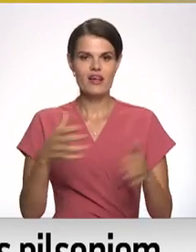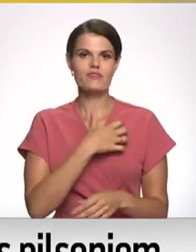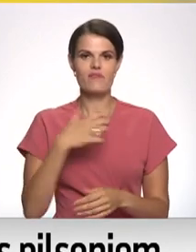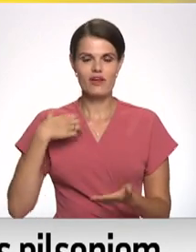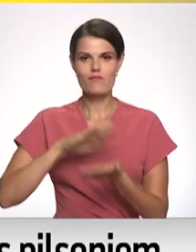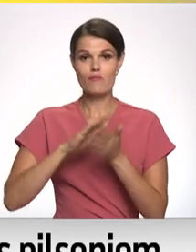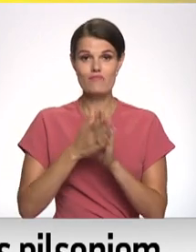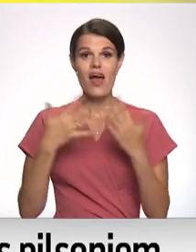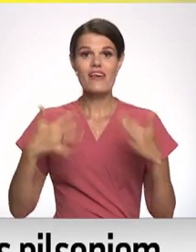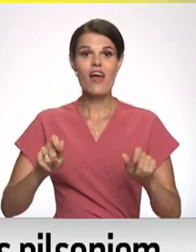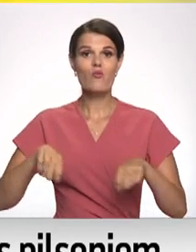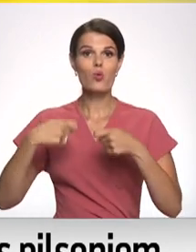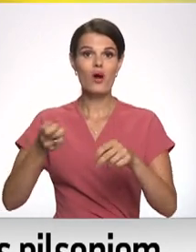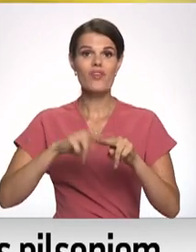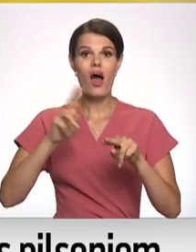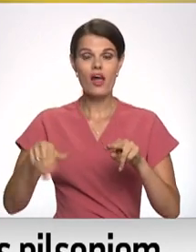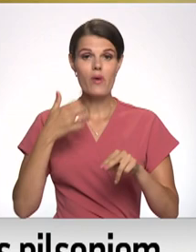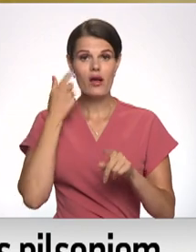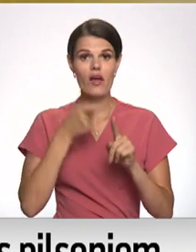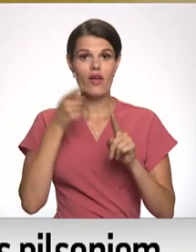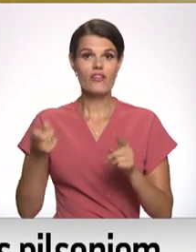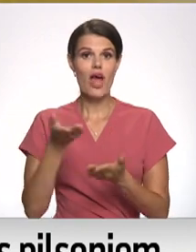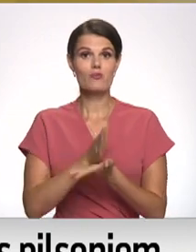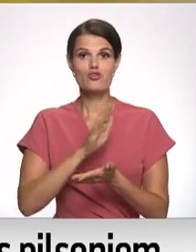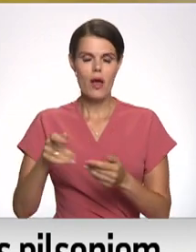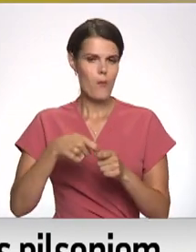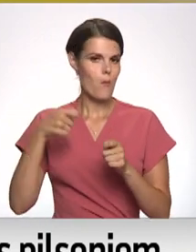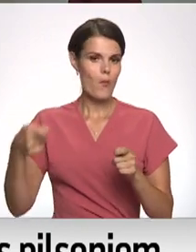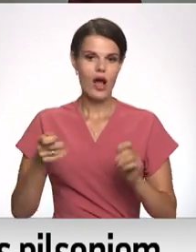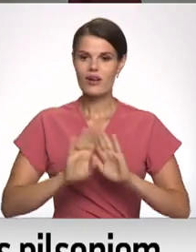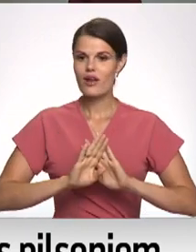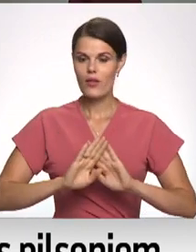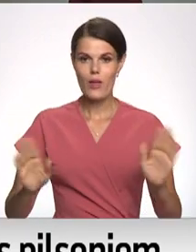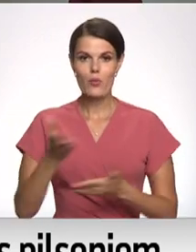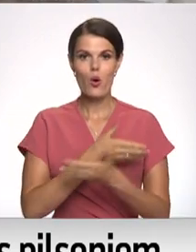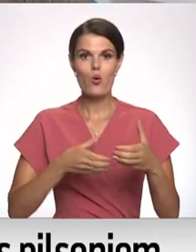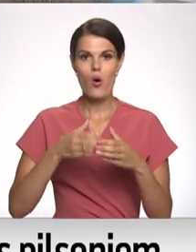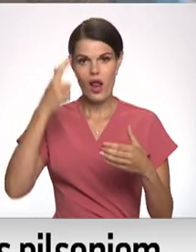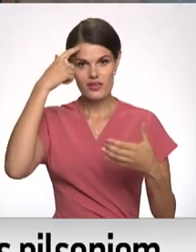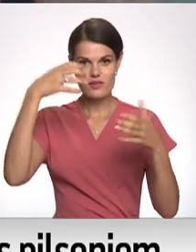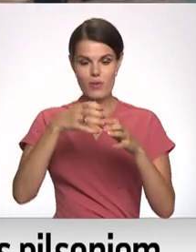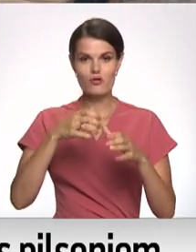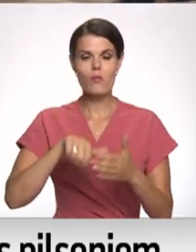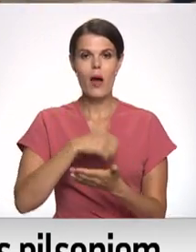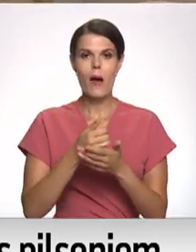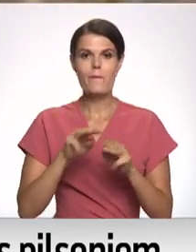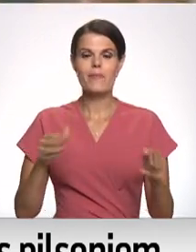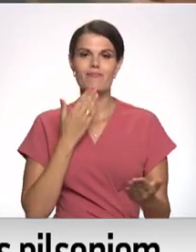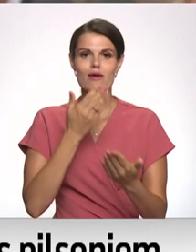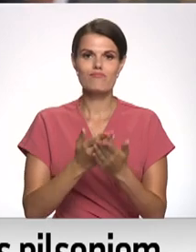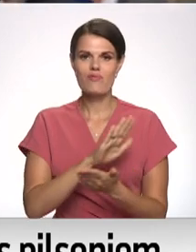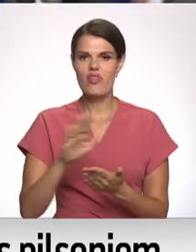jau izsniegtās atļaujas termiņam beidzoties netiks pagarinātas. Koalīcijas padomē premjera ierosinājums neatjaunot